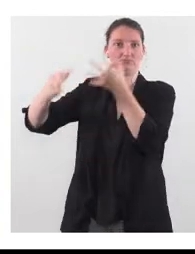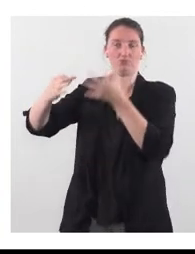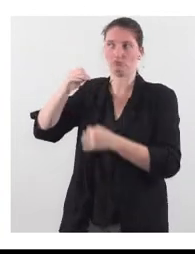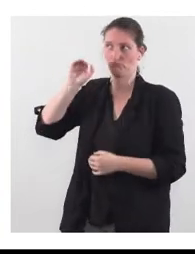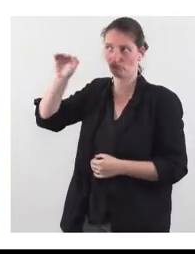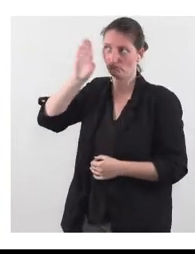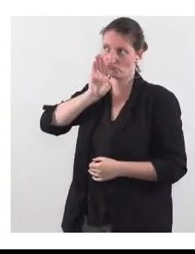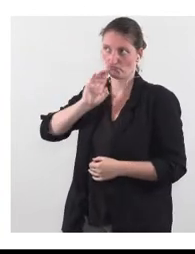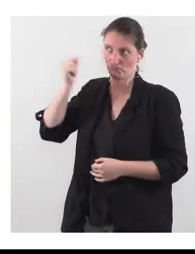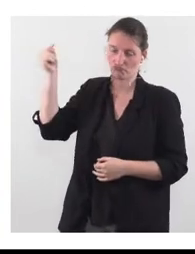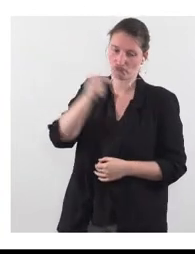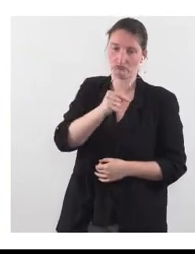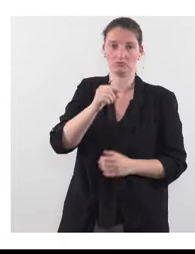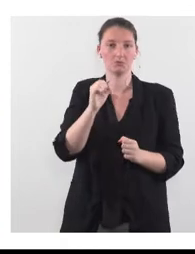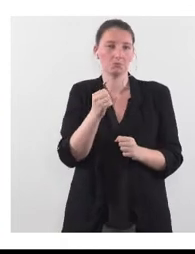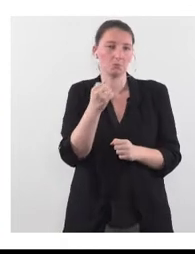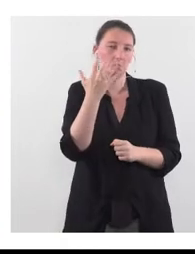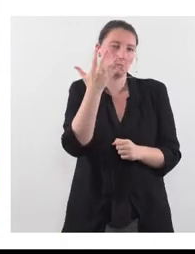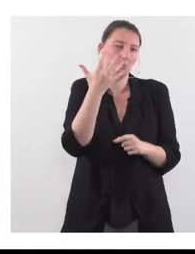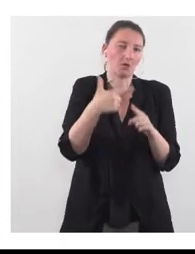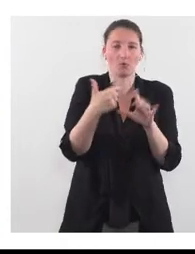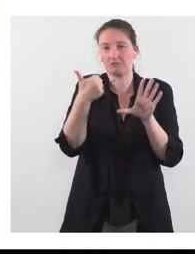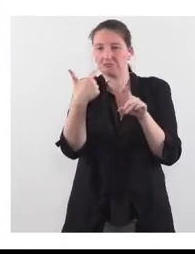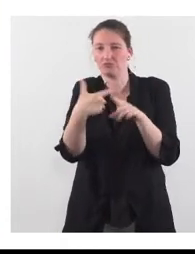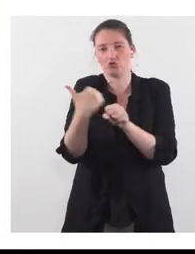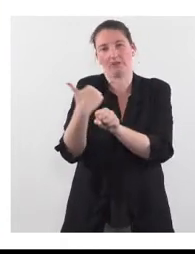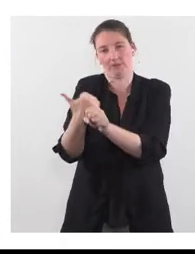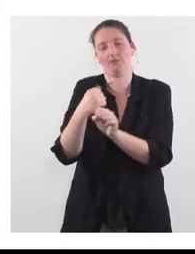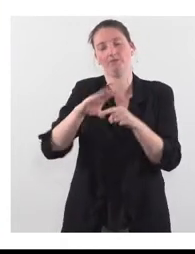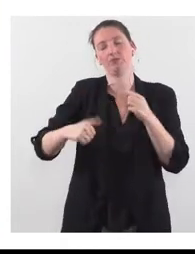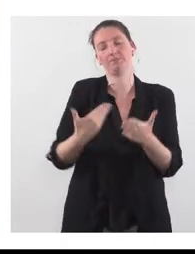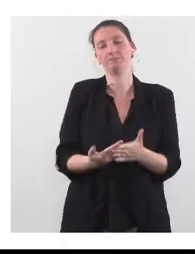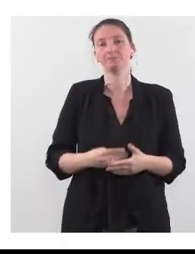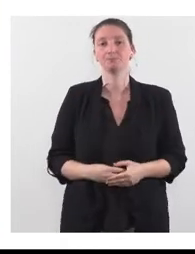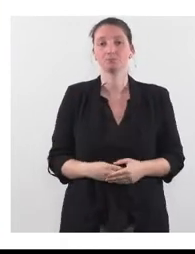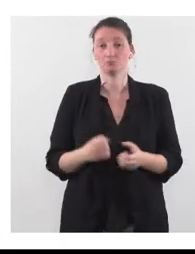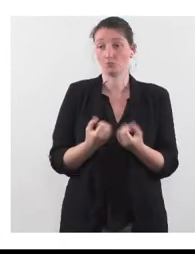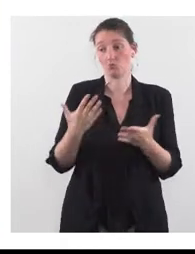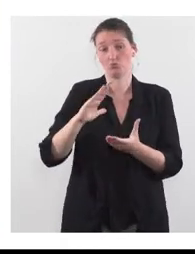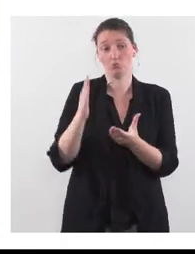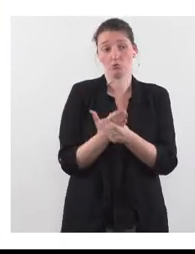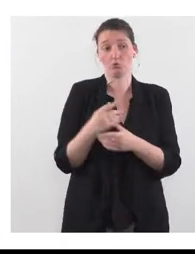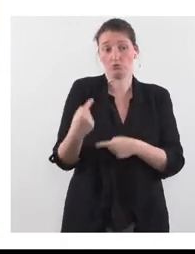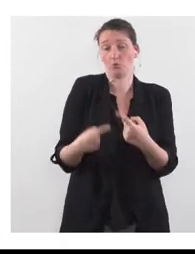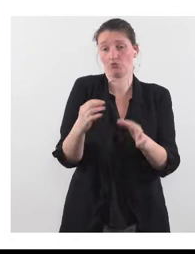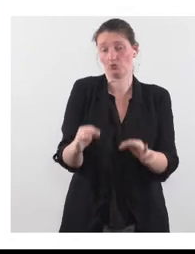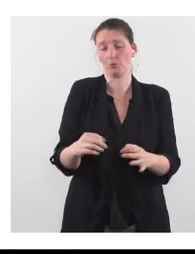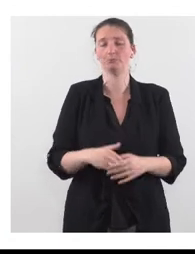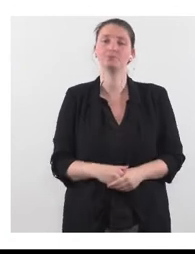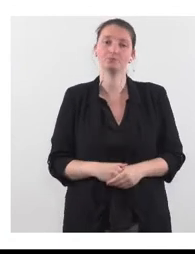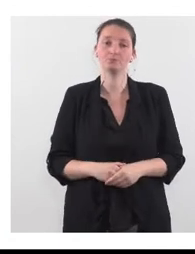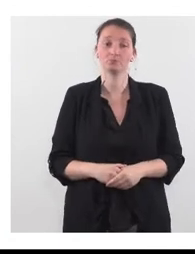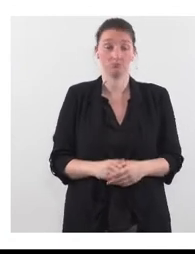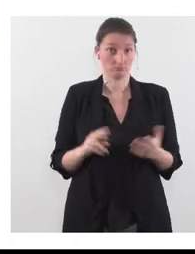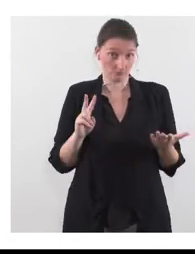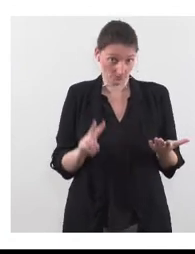faisons peut-être 5 ou 6 fois par an. Nous avons plusieurs dossiers en cours en ce moment. Nous avons